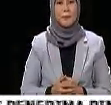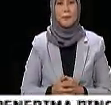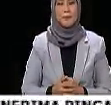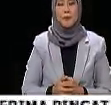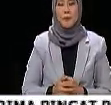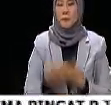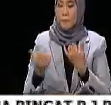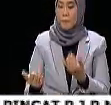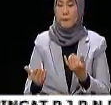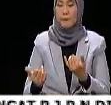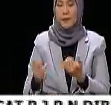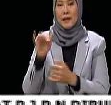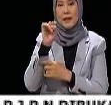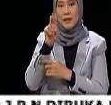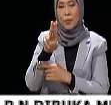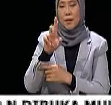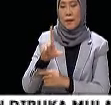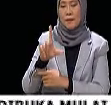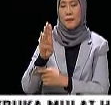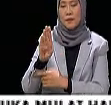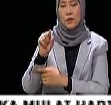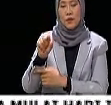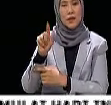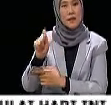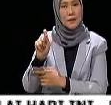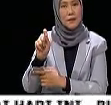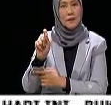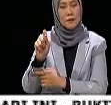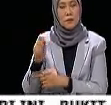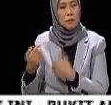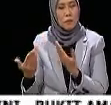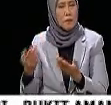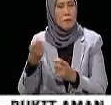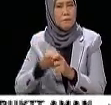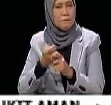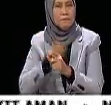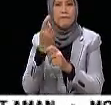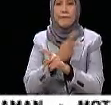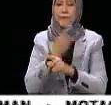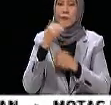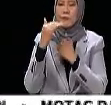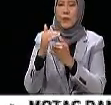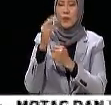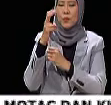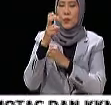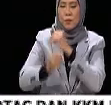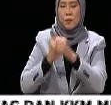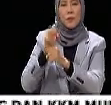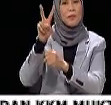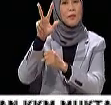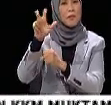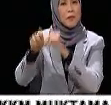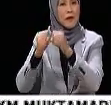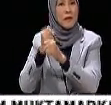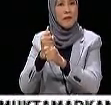membawa kita kepada isu lgbt yang setiap kalinya pun asakir dalam tempo 20-30 tahun ini memang